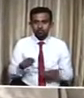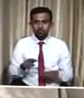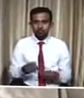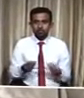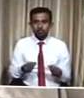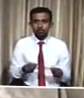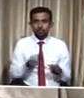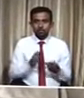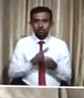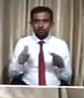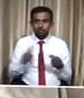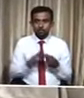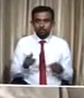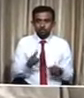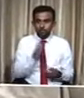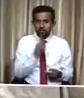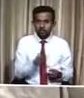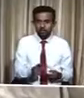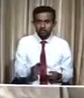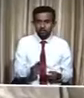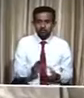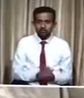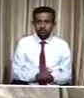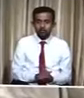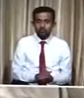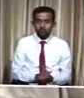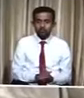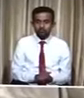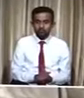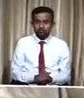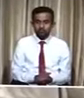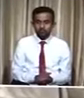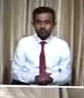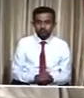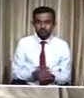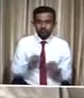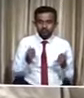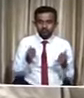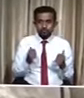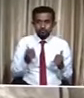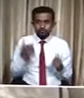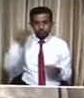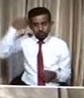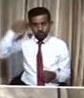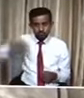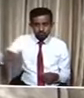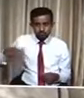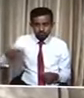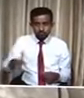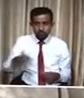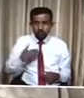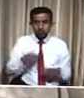இறந்த எங்களுடைய மக்களுக்காக இந்த சபையிலே அஞ்சலி செலுத்துவதற்கு எந்த விதத்திலேயும்